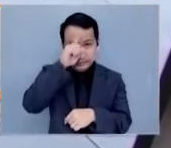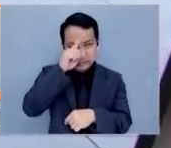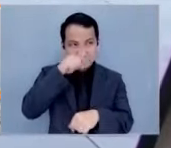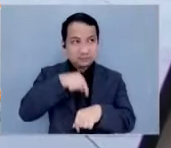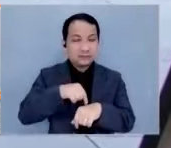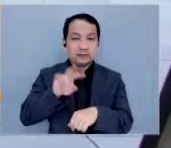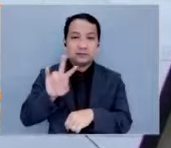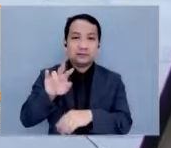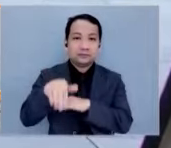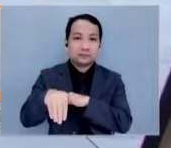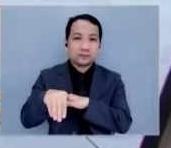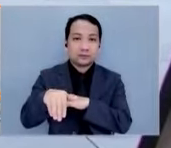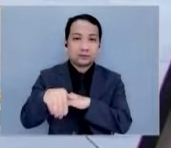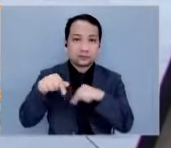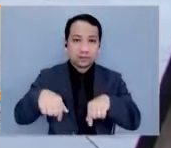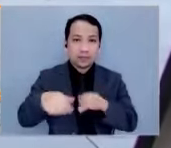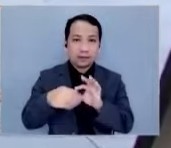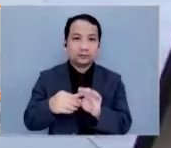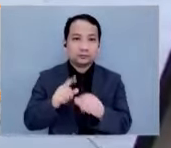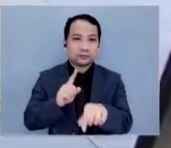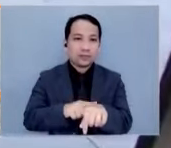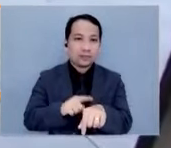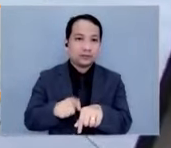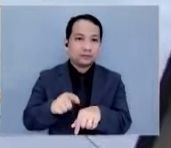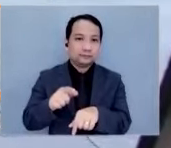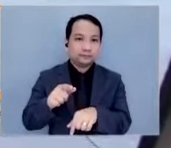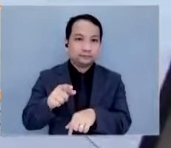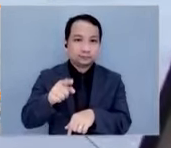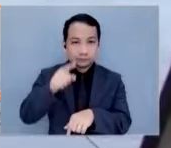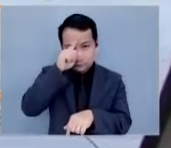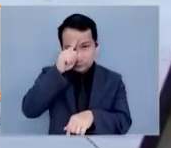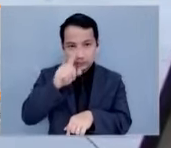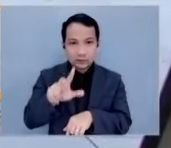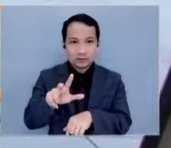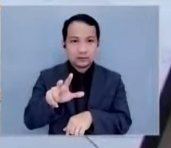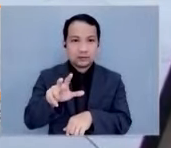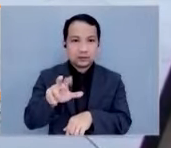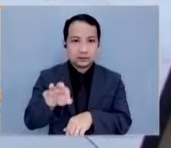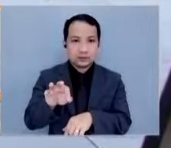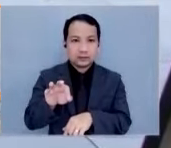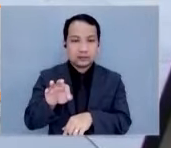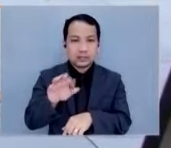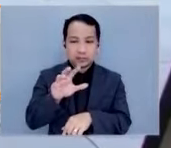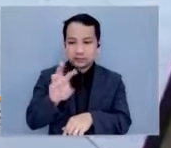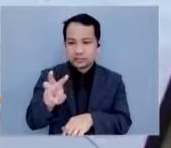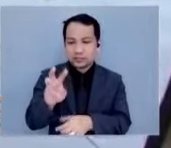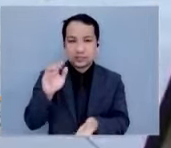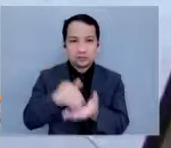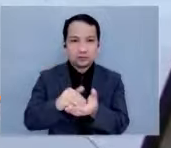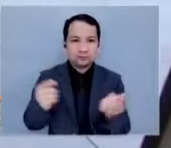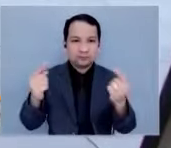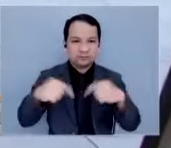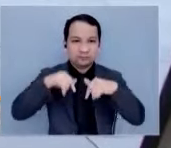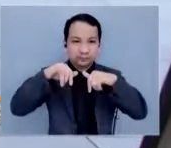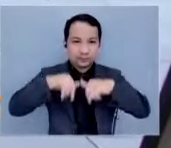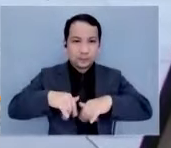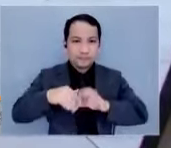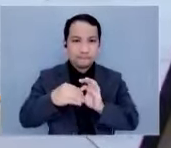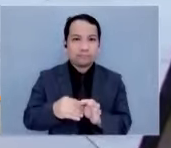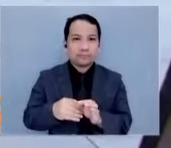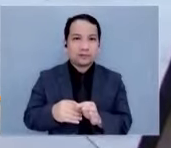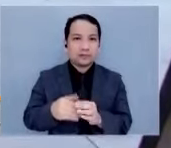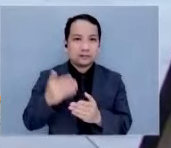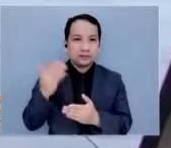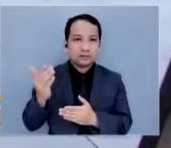gabi, oras dito sa Germany. Higit kumulang 36,000 ang mga OFW na nananatili dito sa nasabing